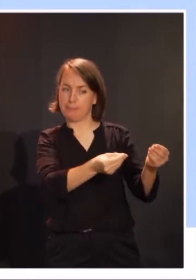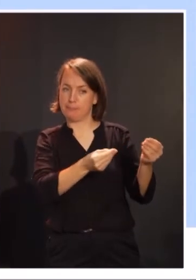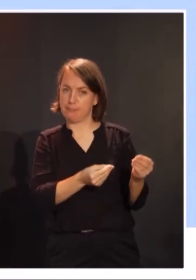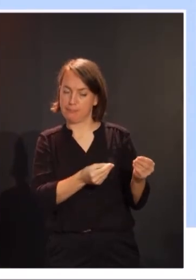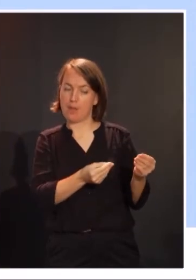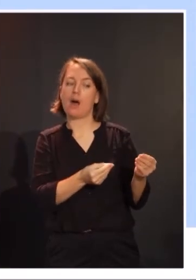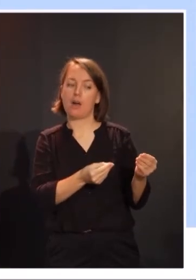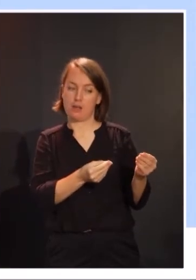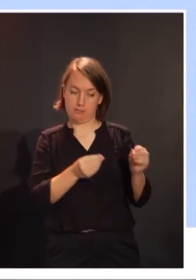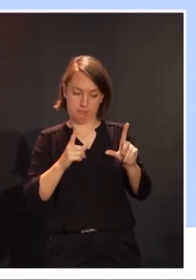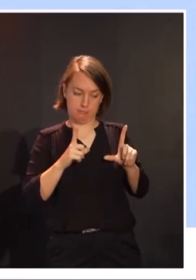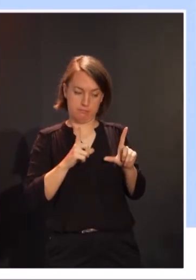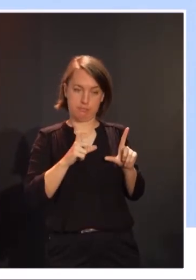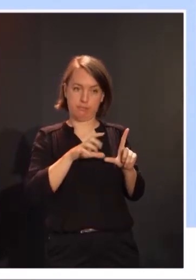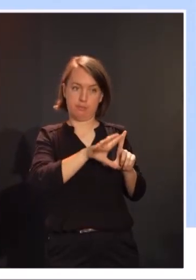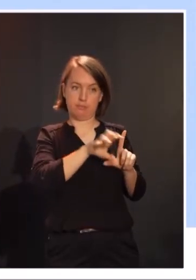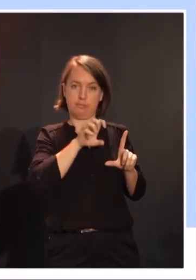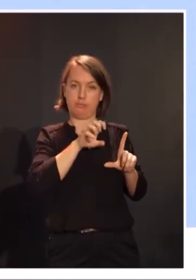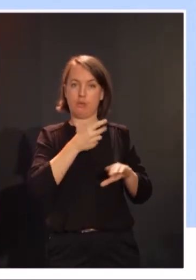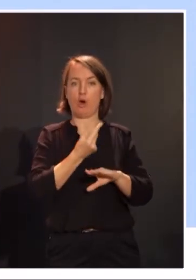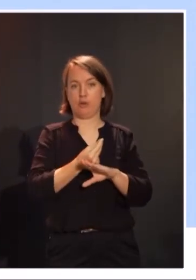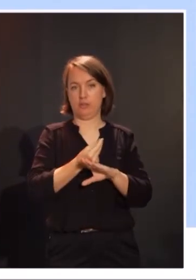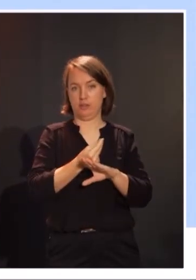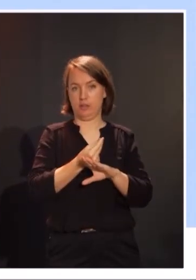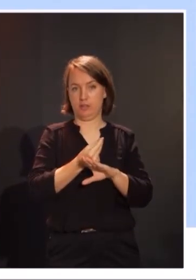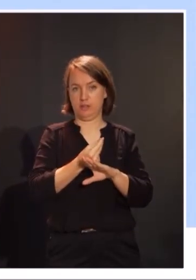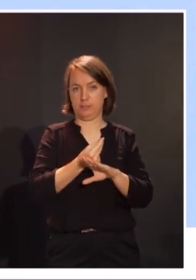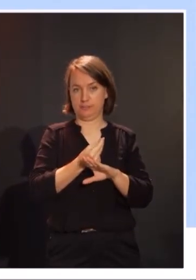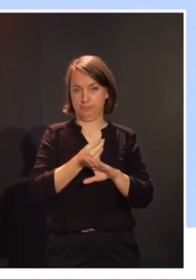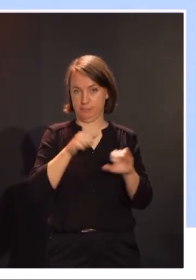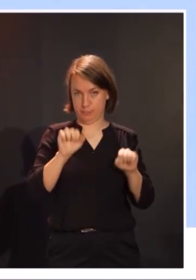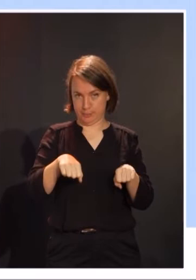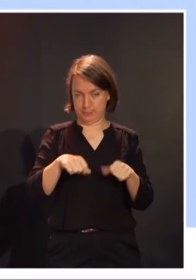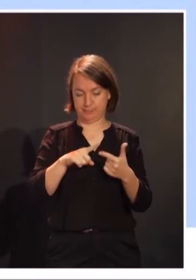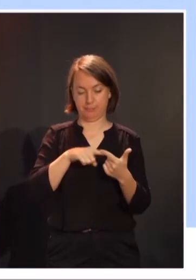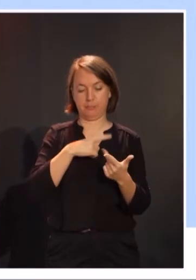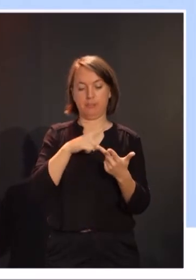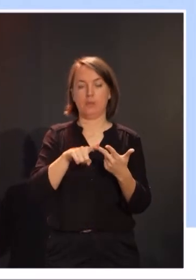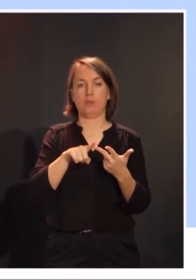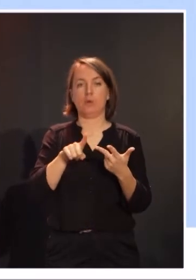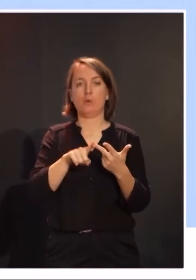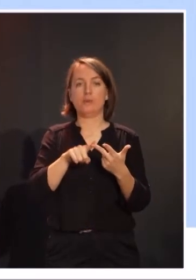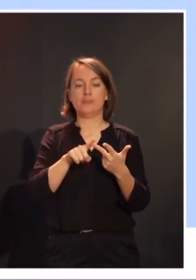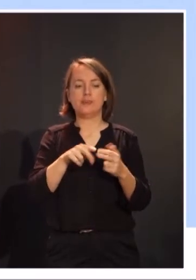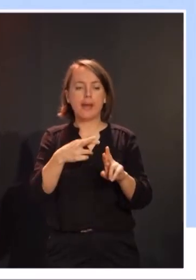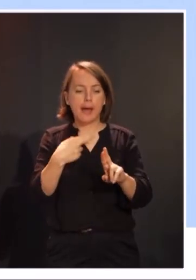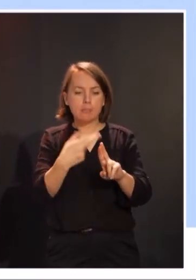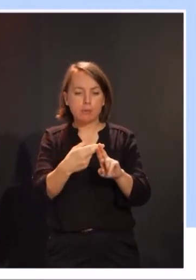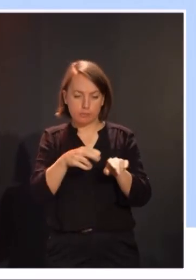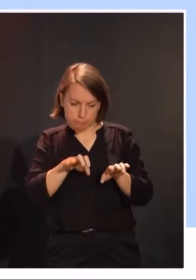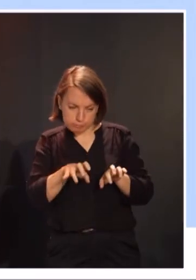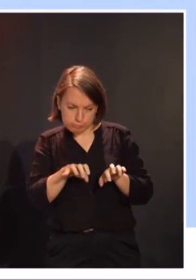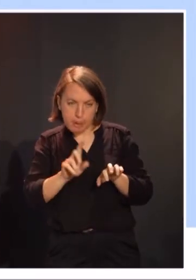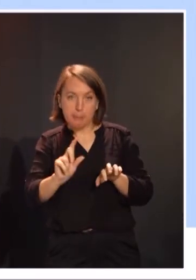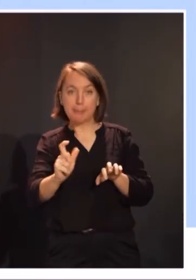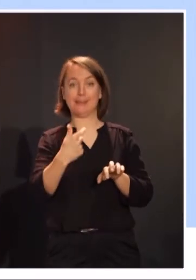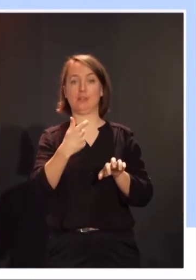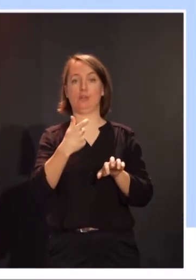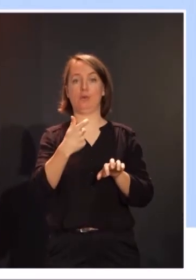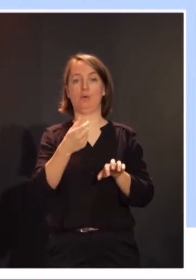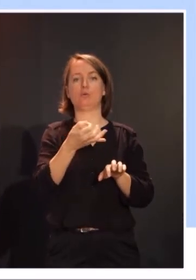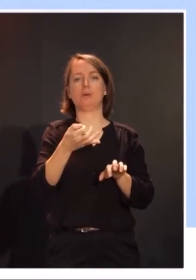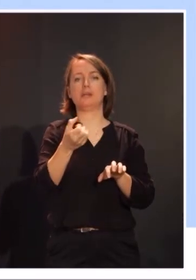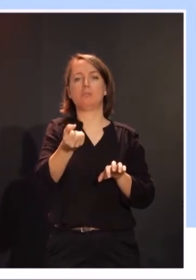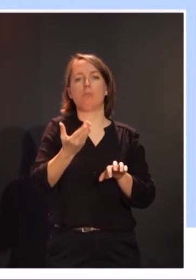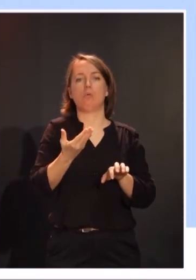papier. Elle va pouvoir aussi rédiger ses réponses à l'aide du prédicteur en classe, et elle pourra rédiger ses réponses à l'aide de la